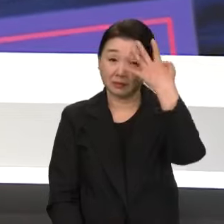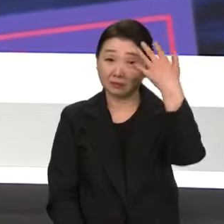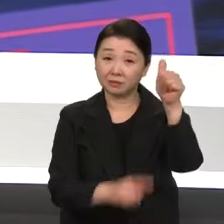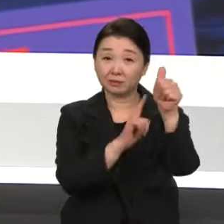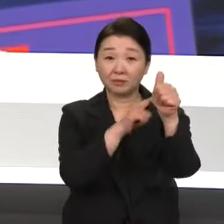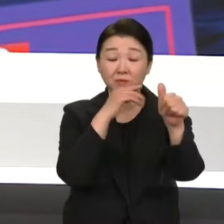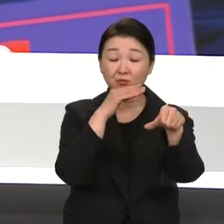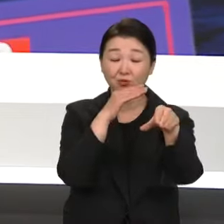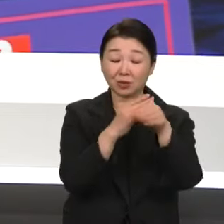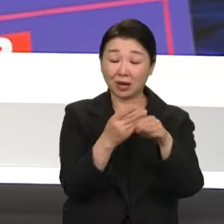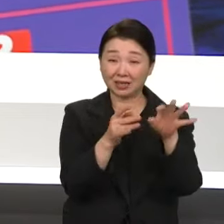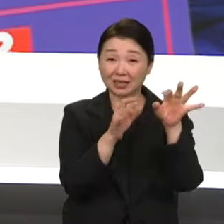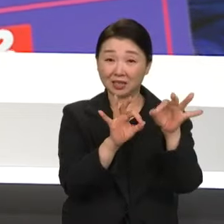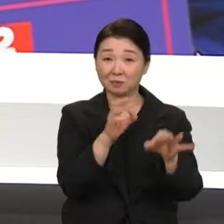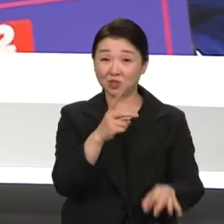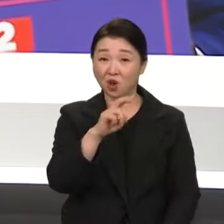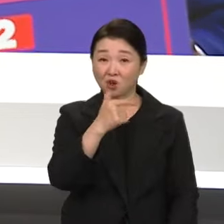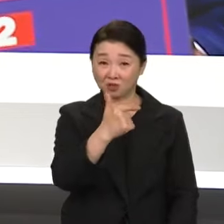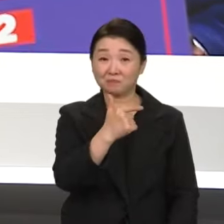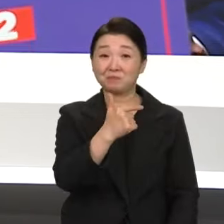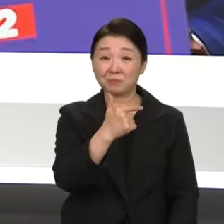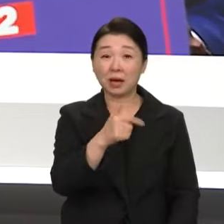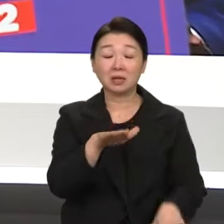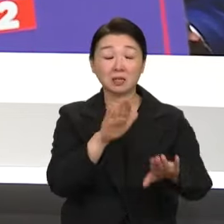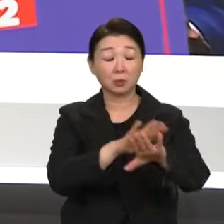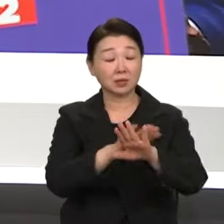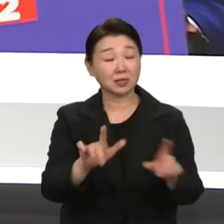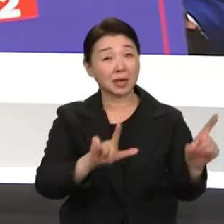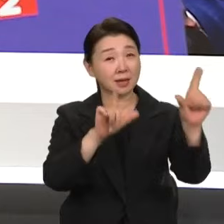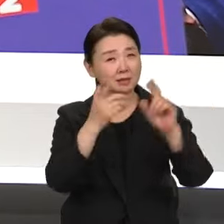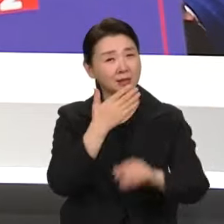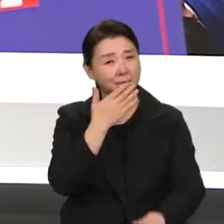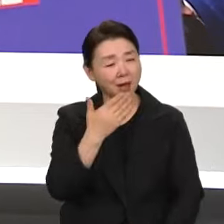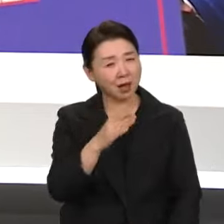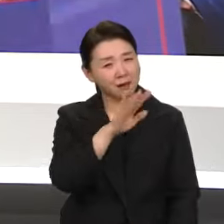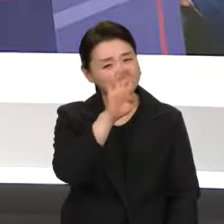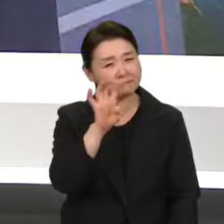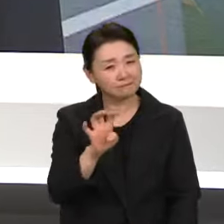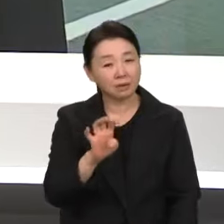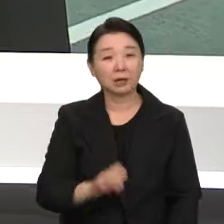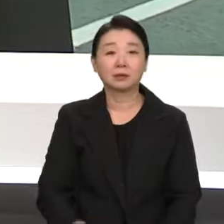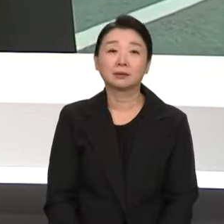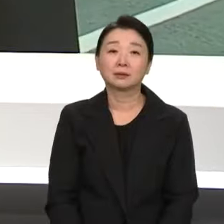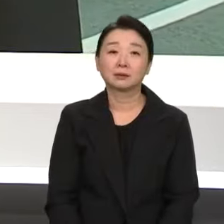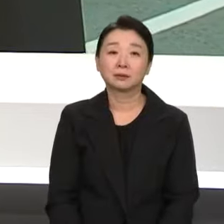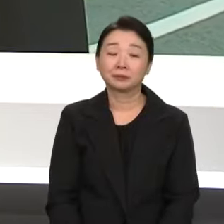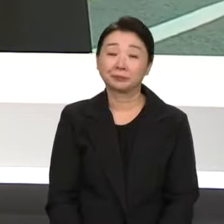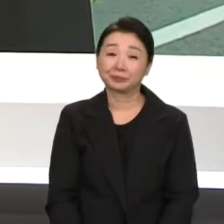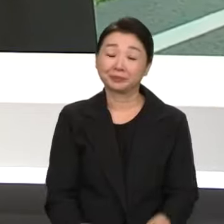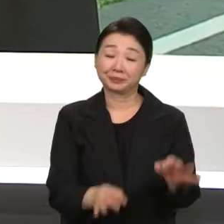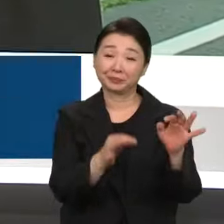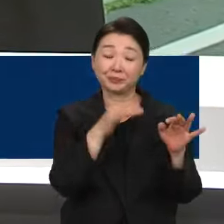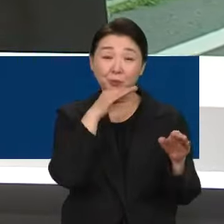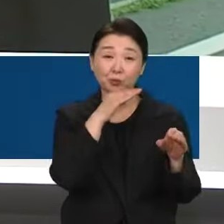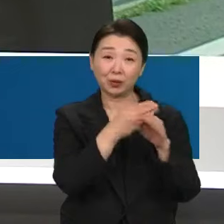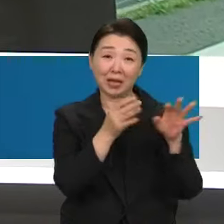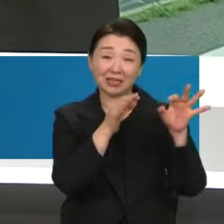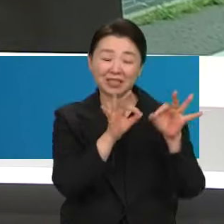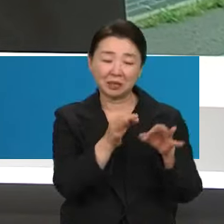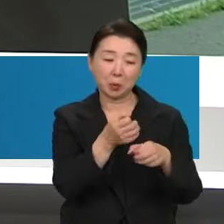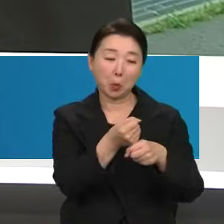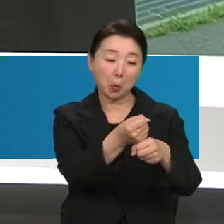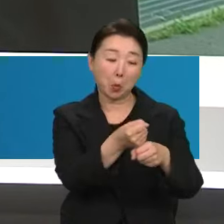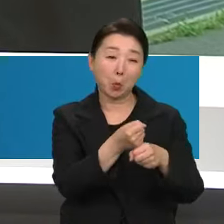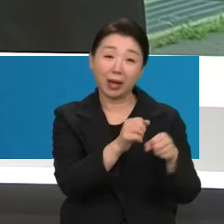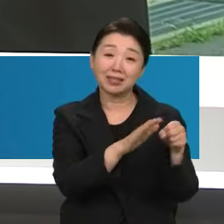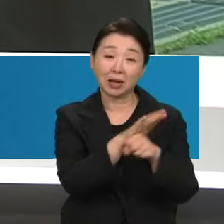트럼프가 북한 김정은 위원장과 이번에도 잘 지낼 수 있을지 역시 관심입니다. 김정은과 밀고 당기다 사랑에